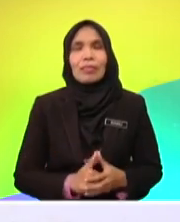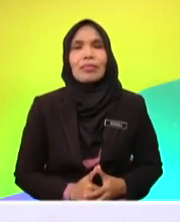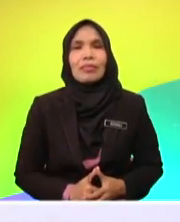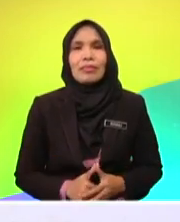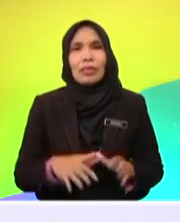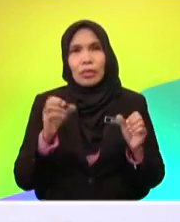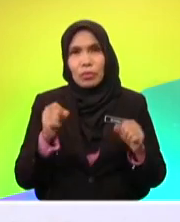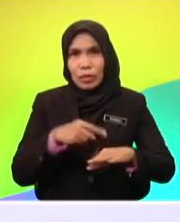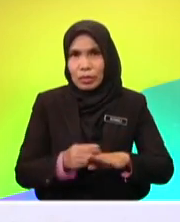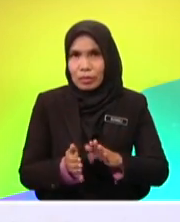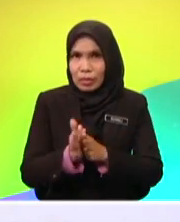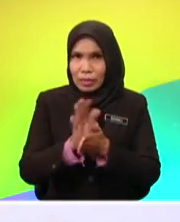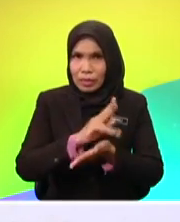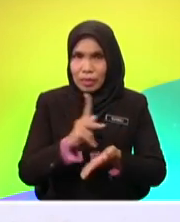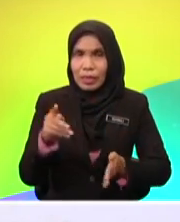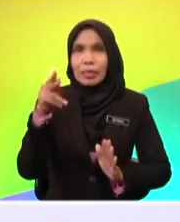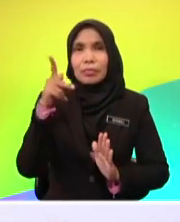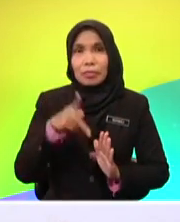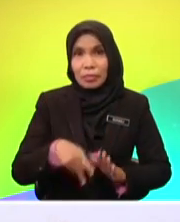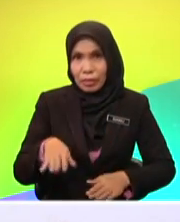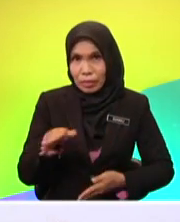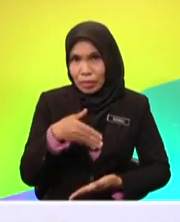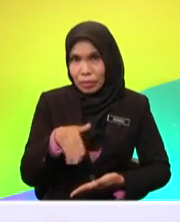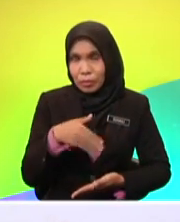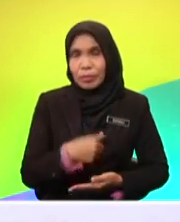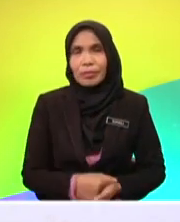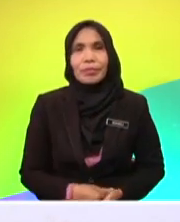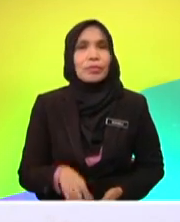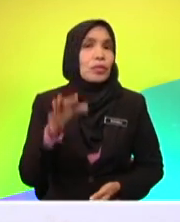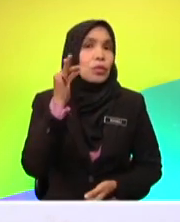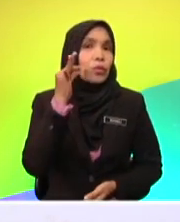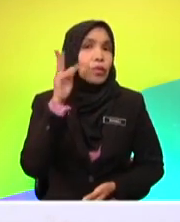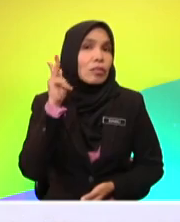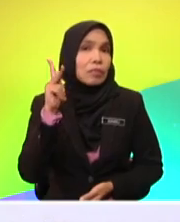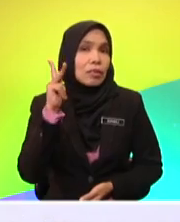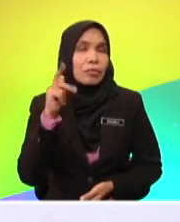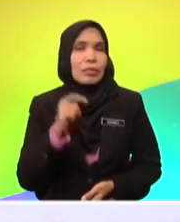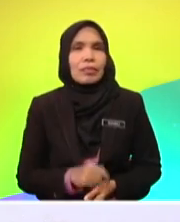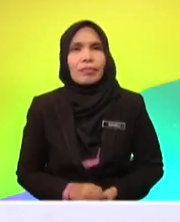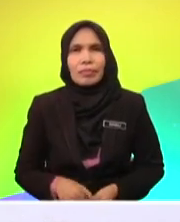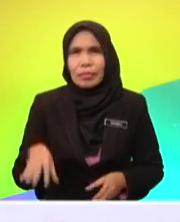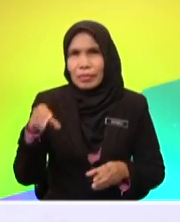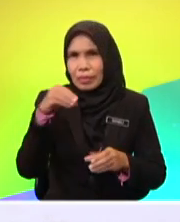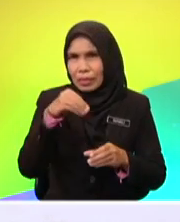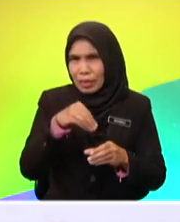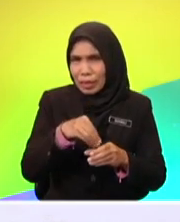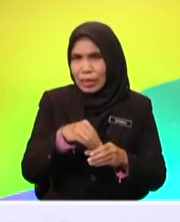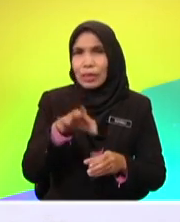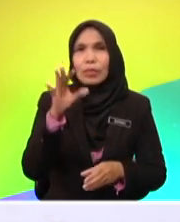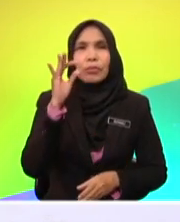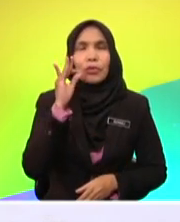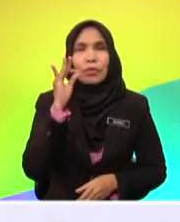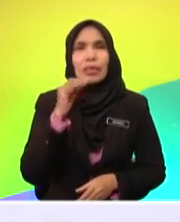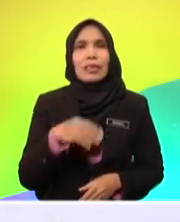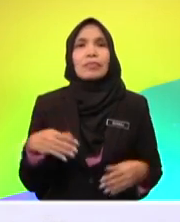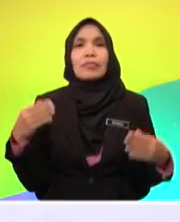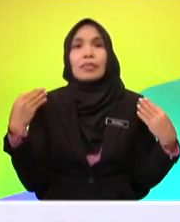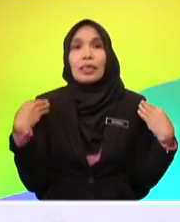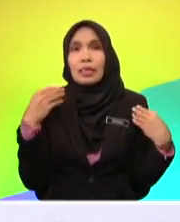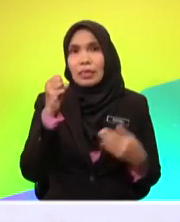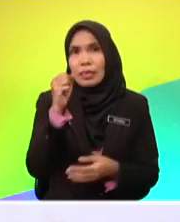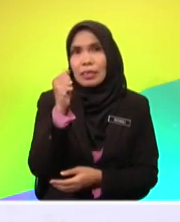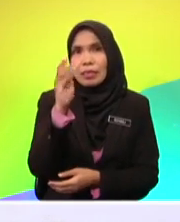sebagai penyapu. Okey, pada buah kelapa, okey, dalam buah kelapa tu, pada kulit dia tu, dalam dia ada sabut.